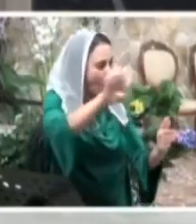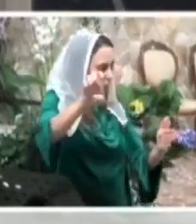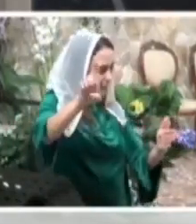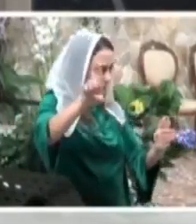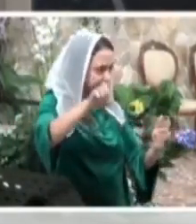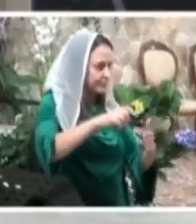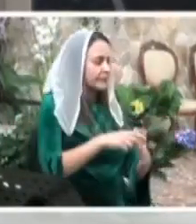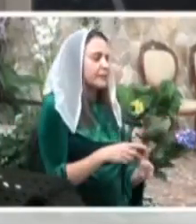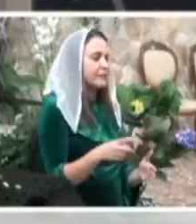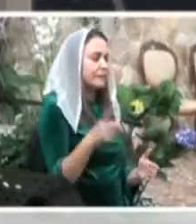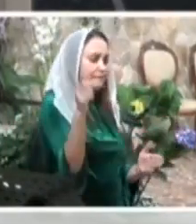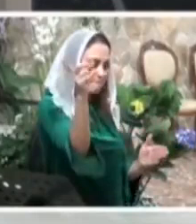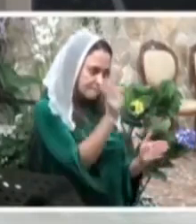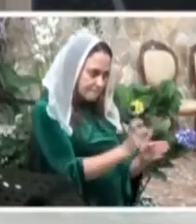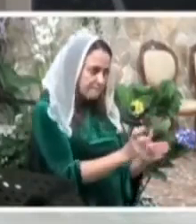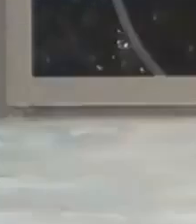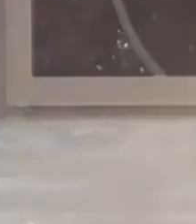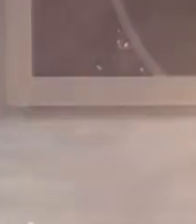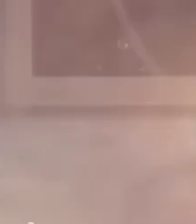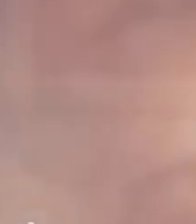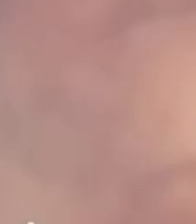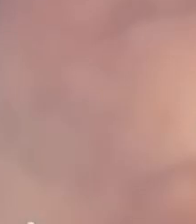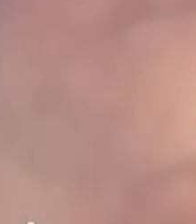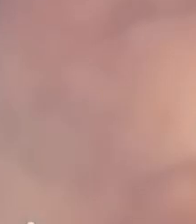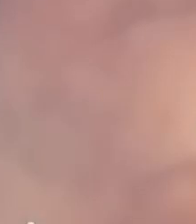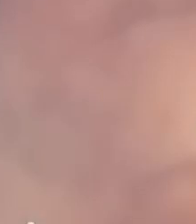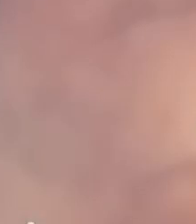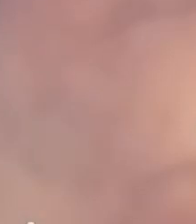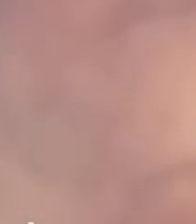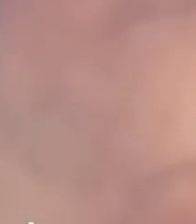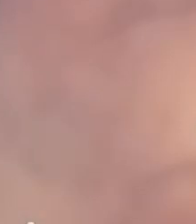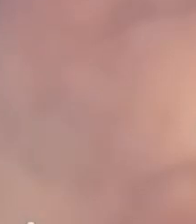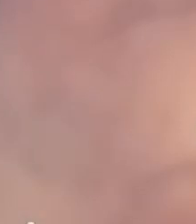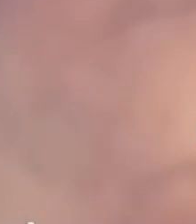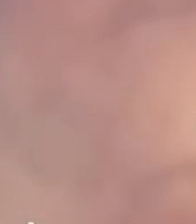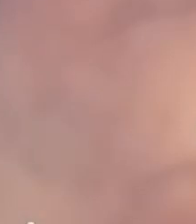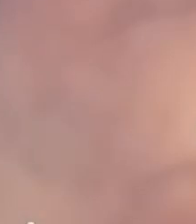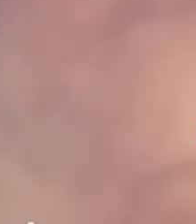Venivano maschio, femmina, di ogni specie,